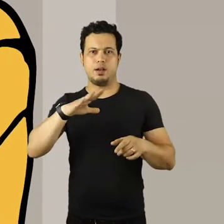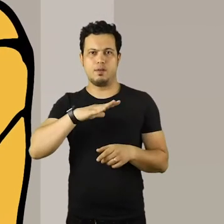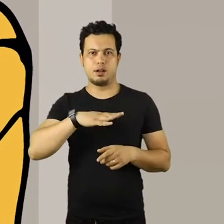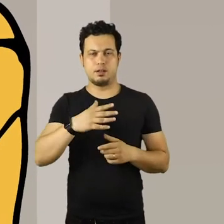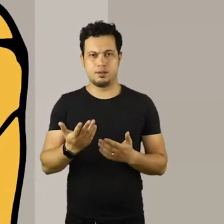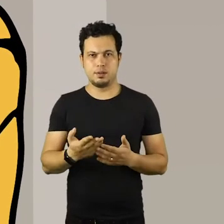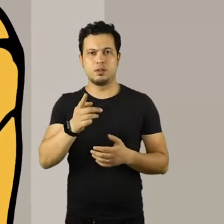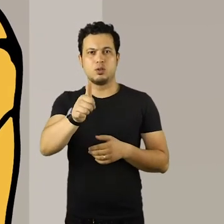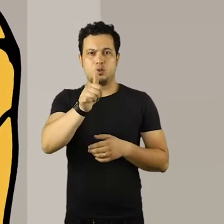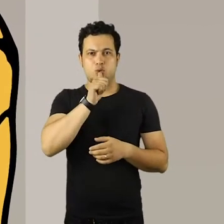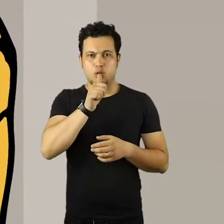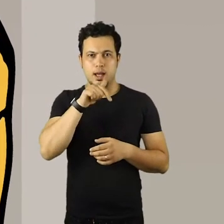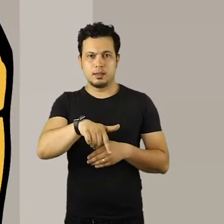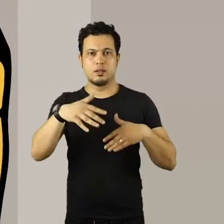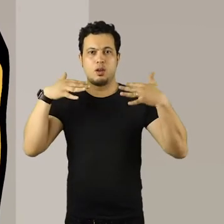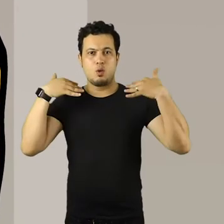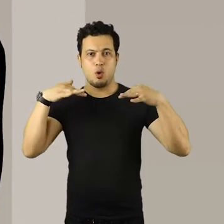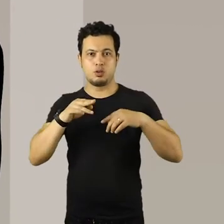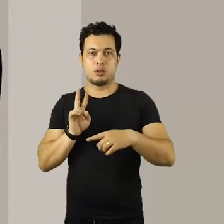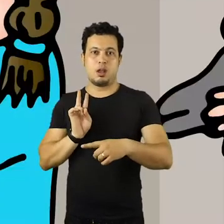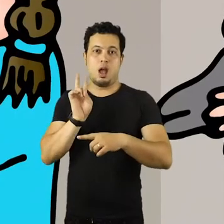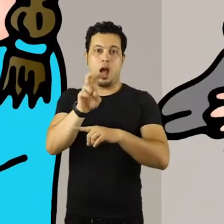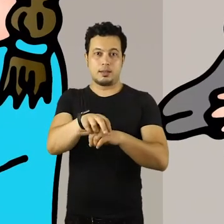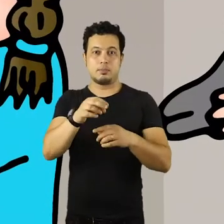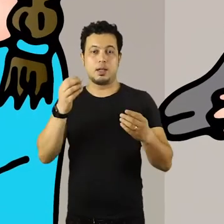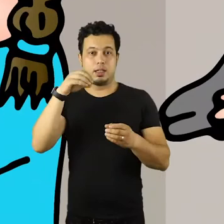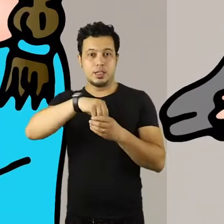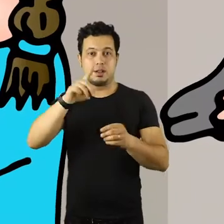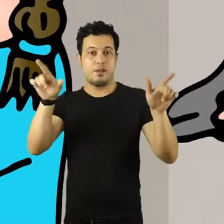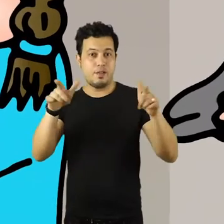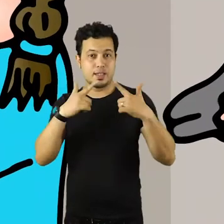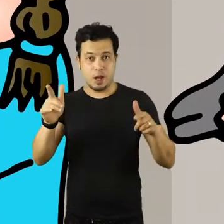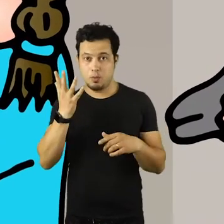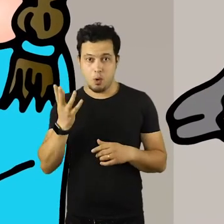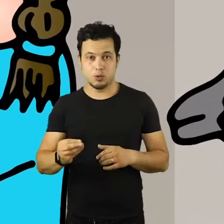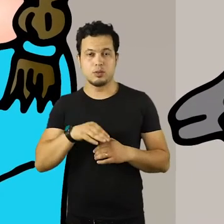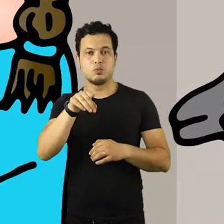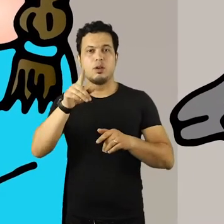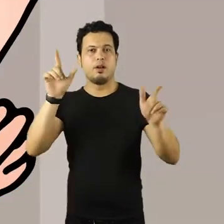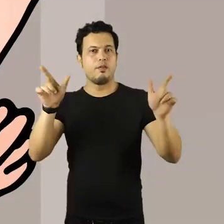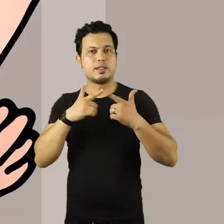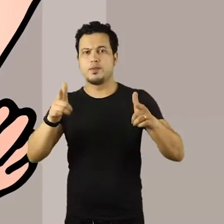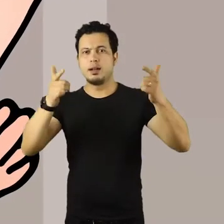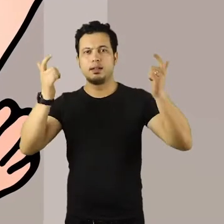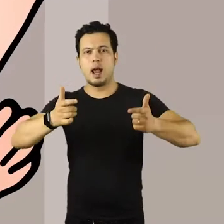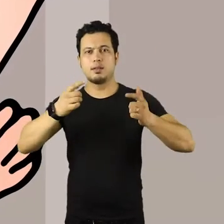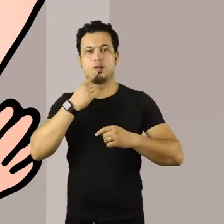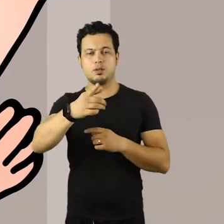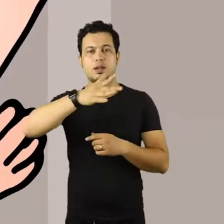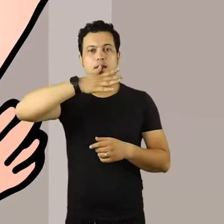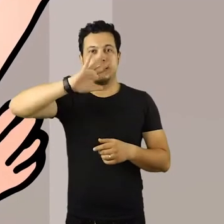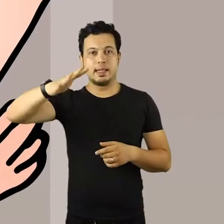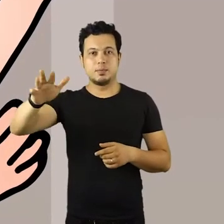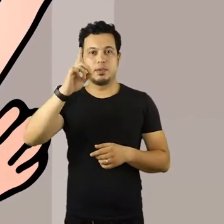yani? Sudan koyun atlatmak için festival mi yapıyorlar? Ne komik. Peki nerede bu festival? Vallahi